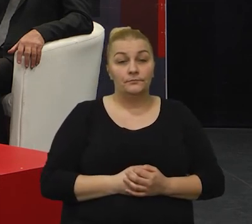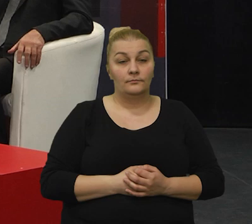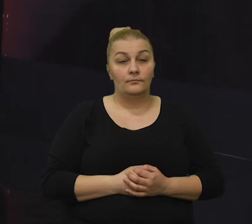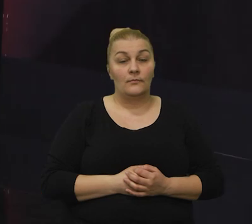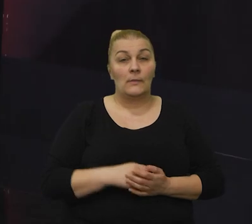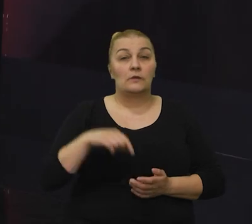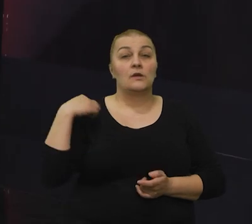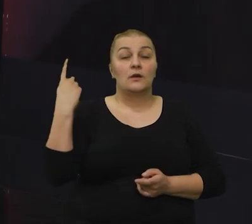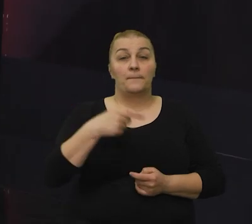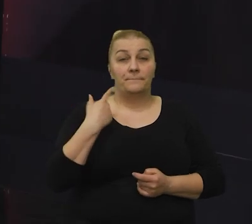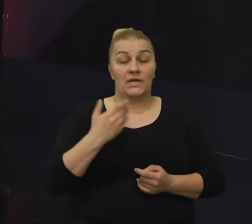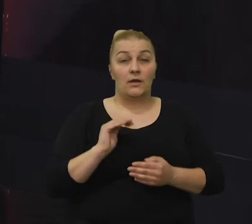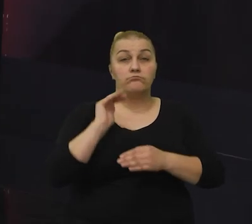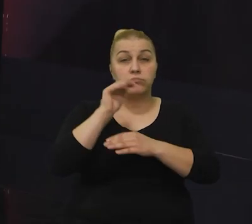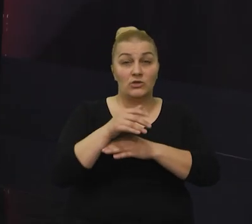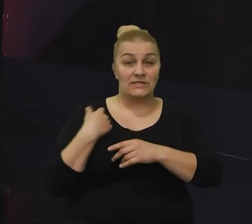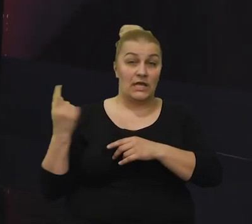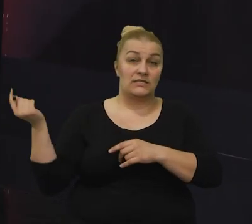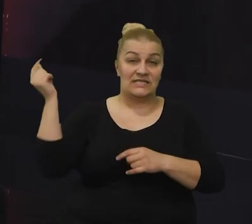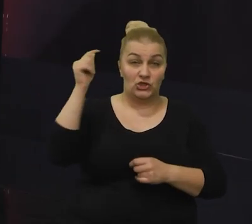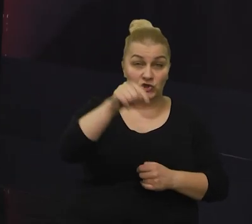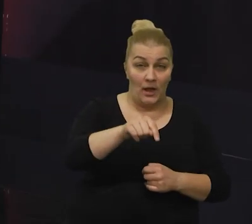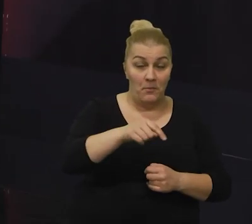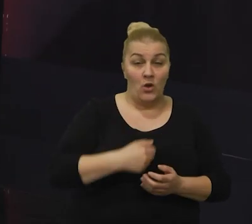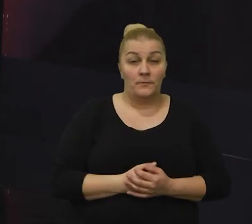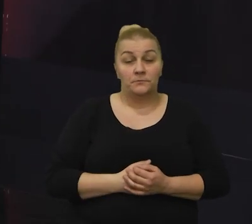mi posle stižemo.